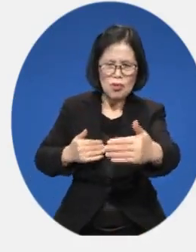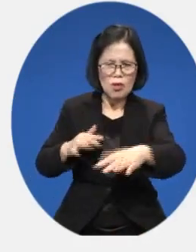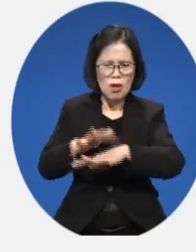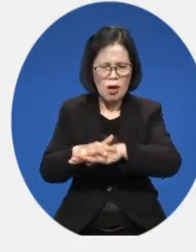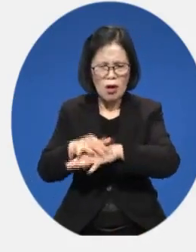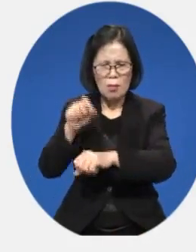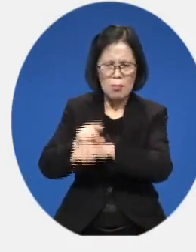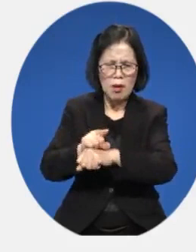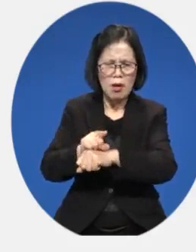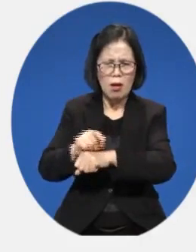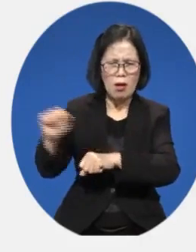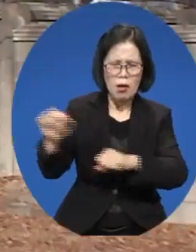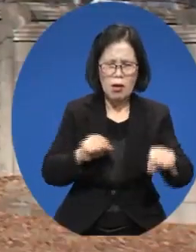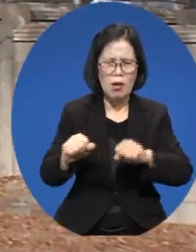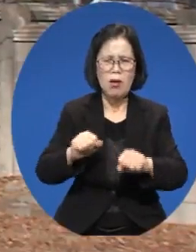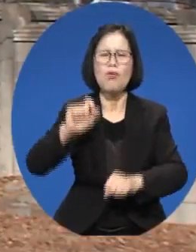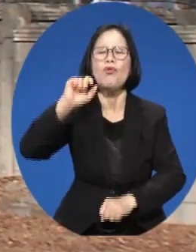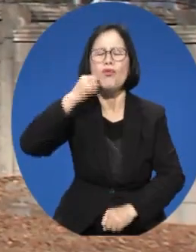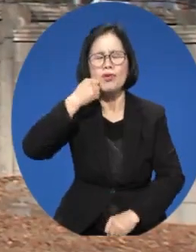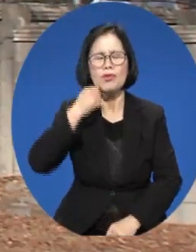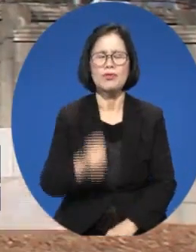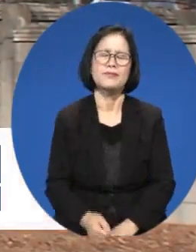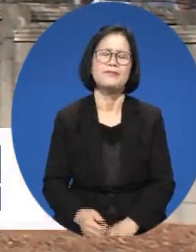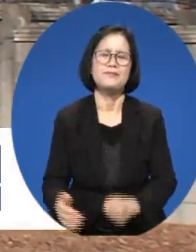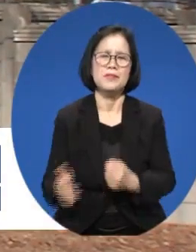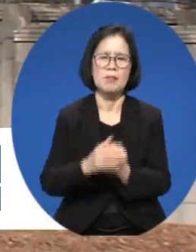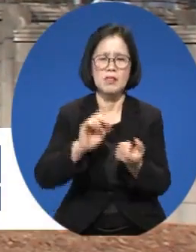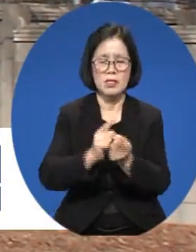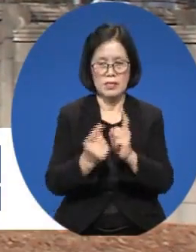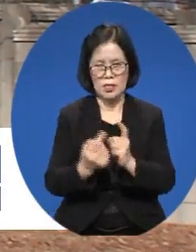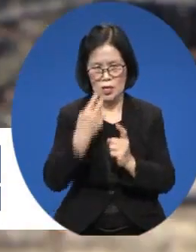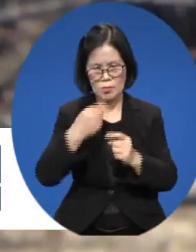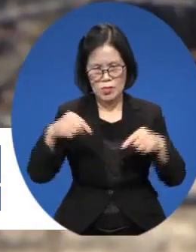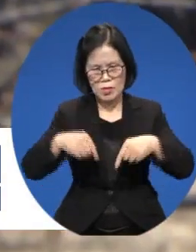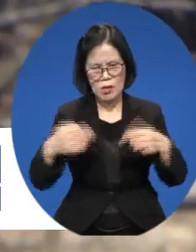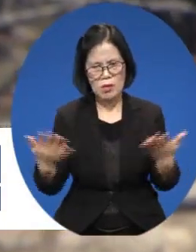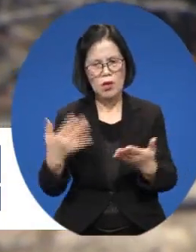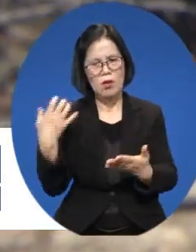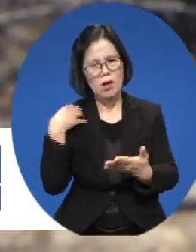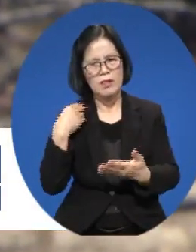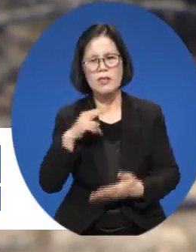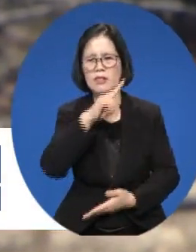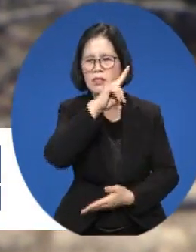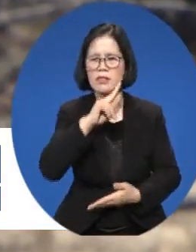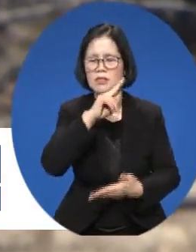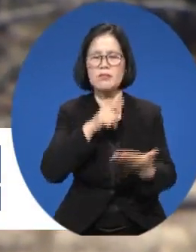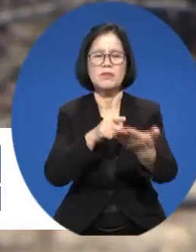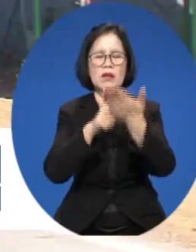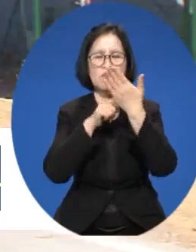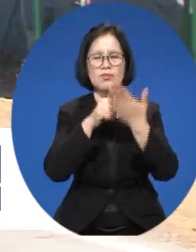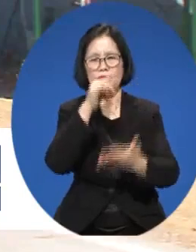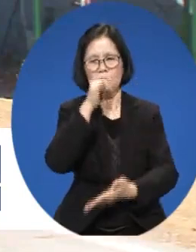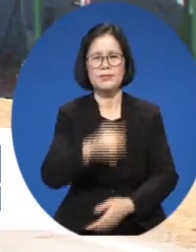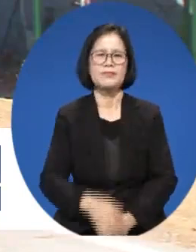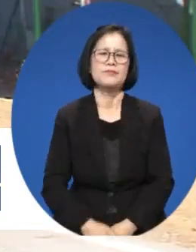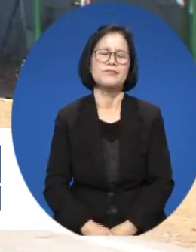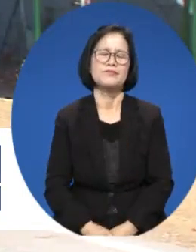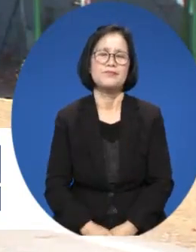발휘하기도 어렵습니다 때문에 상생 협의체 역할에 의구심을 제기하는 목소리도 나옵니다